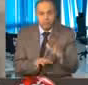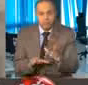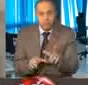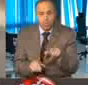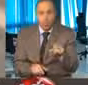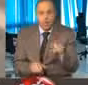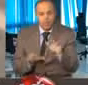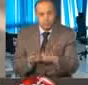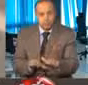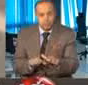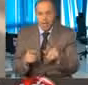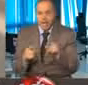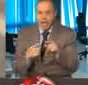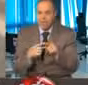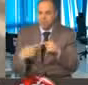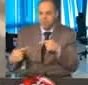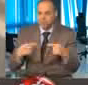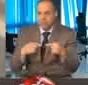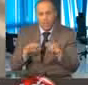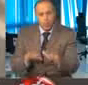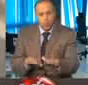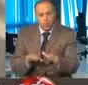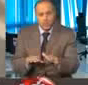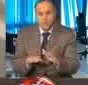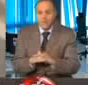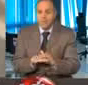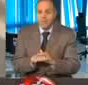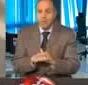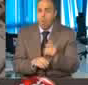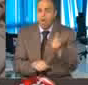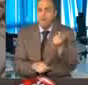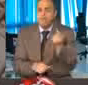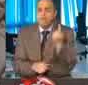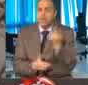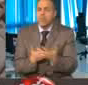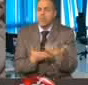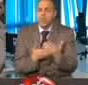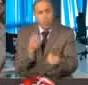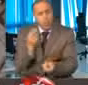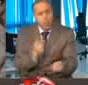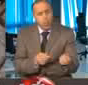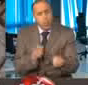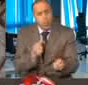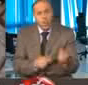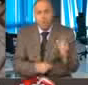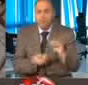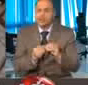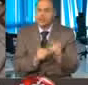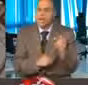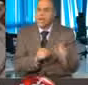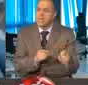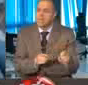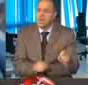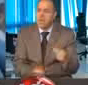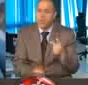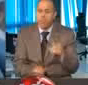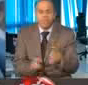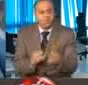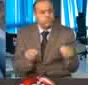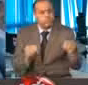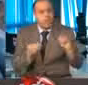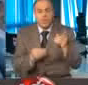هذه الهدنة بهدف إنهاء صراع تسبب في نزوح الملايين وأثار أزمة إنسانية آخذة في